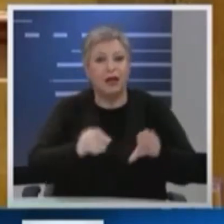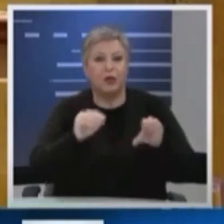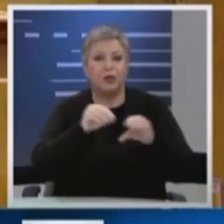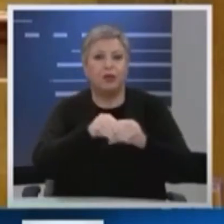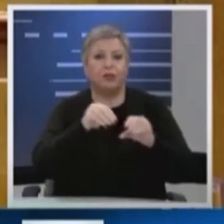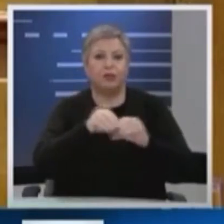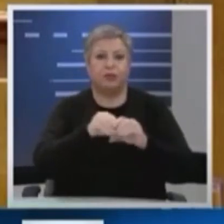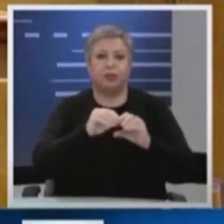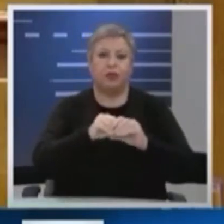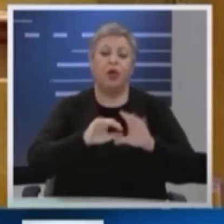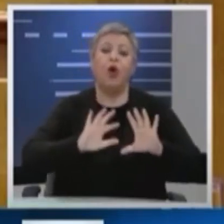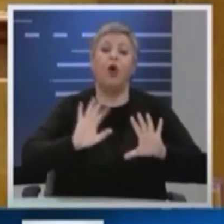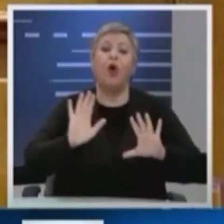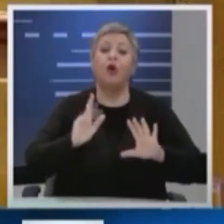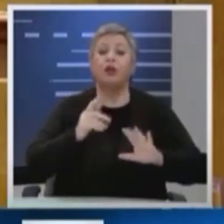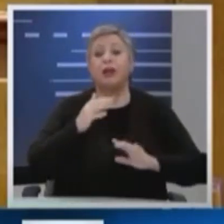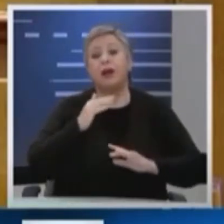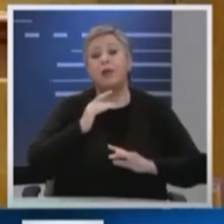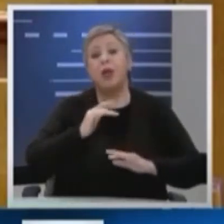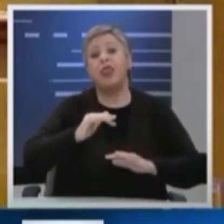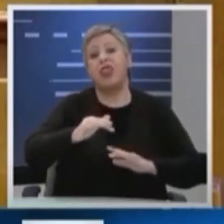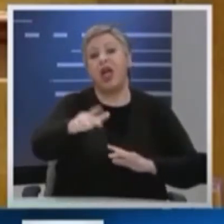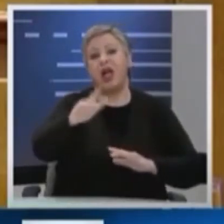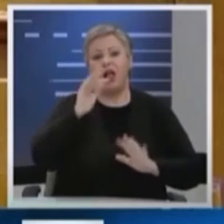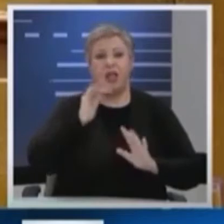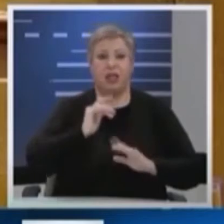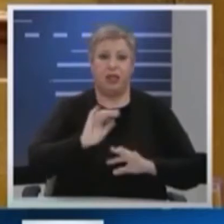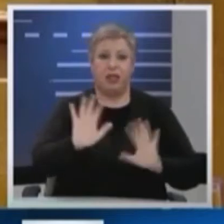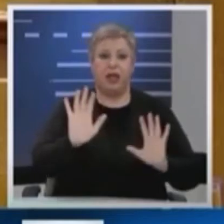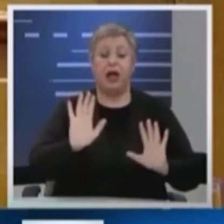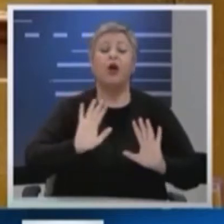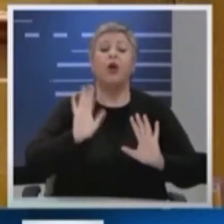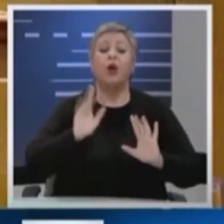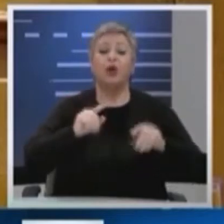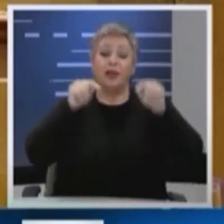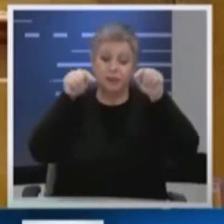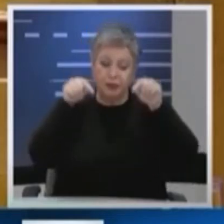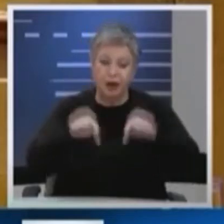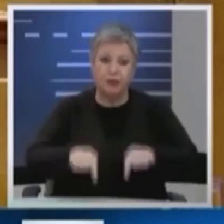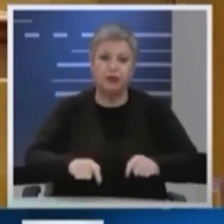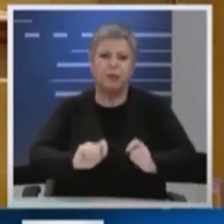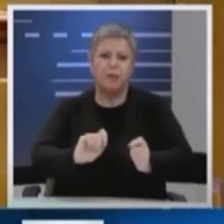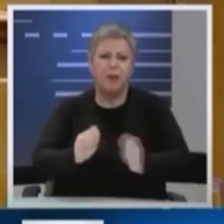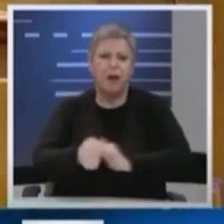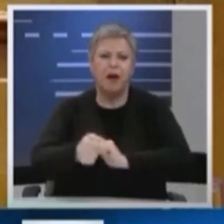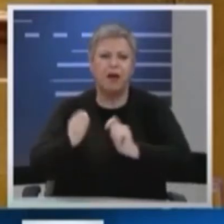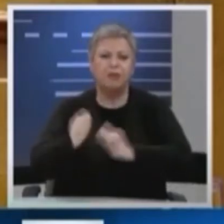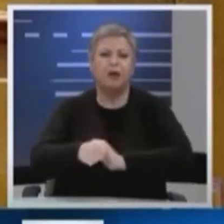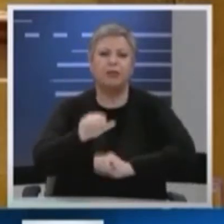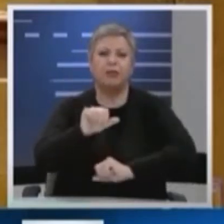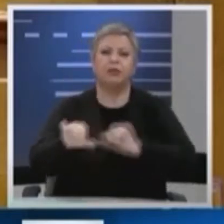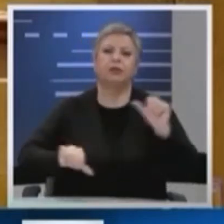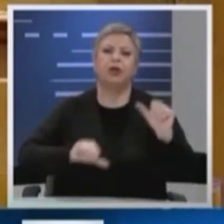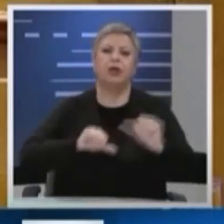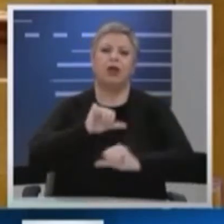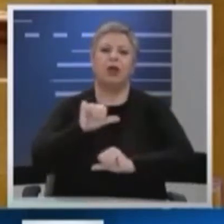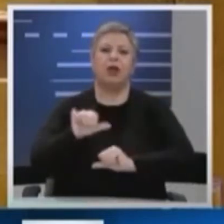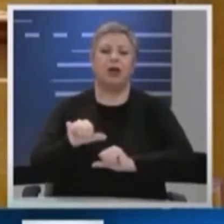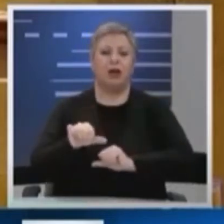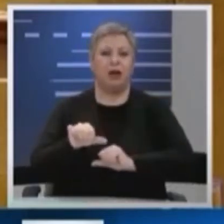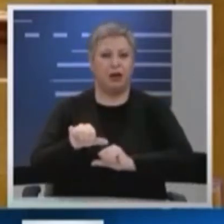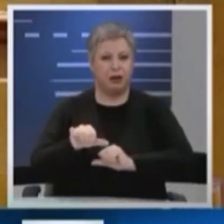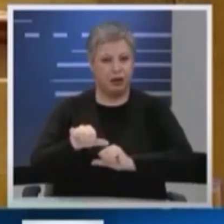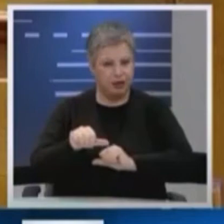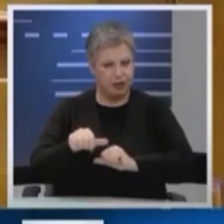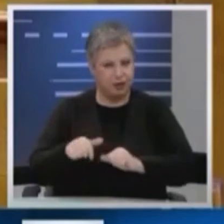θεωρητικά σχήματα και ευχολόγια για το μέλλον, αλλά με άμεσες και κέρυες ανατροπές και μεταρρυθμίσεις. Το ερώτημα